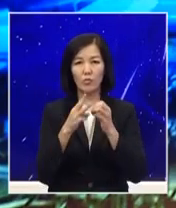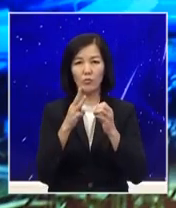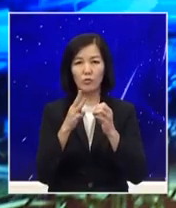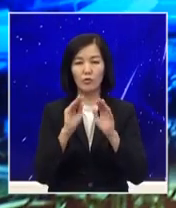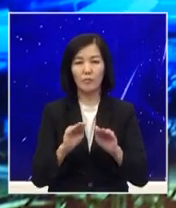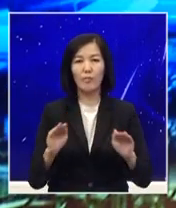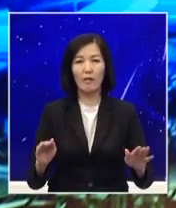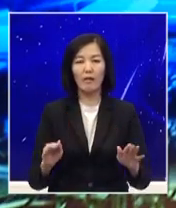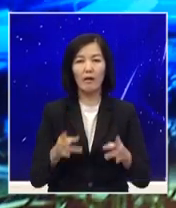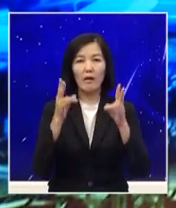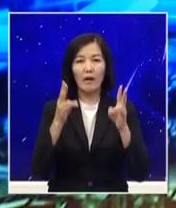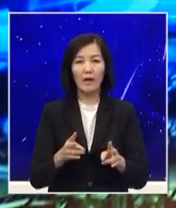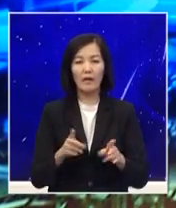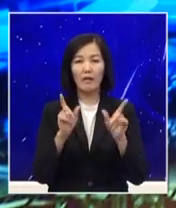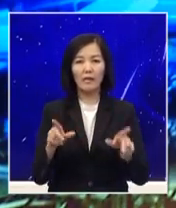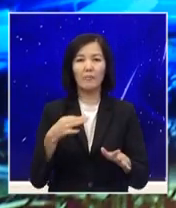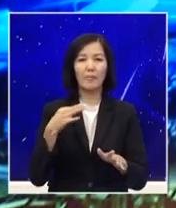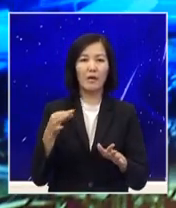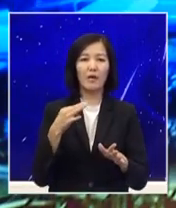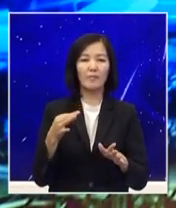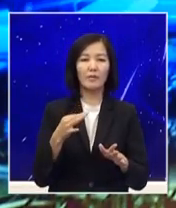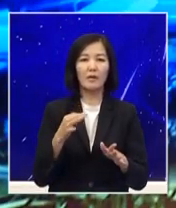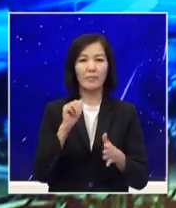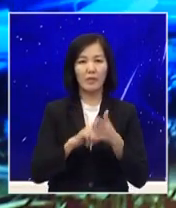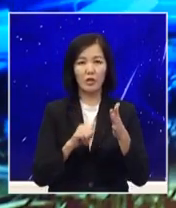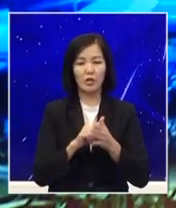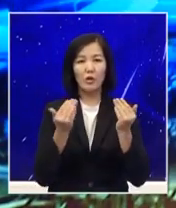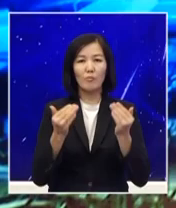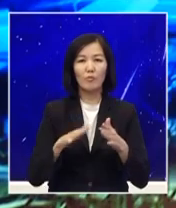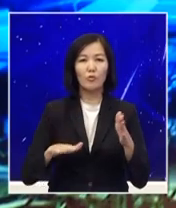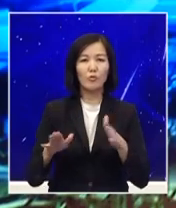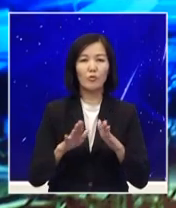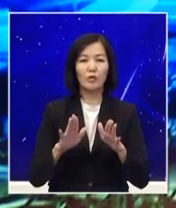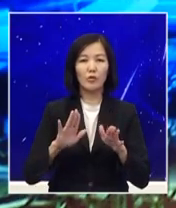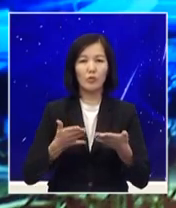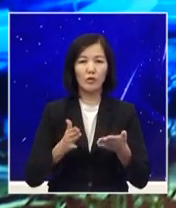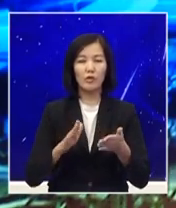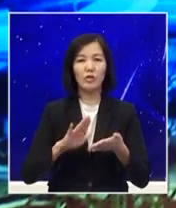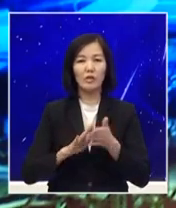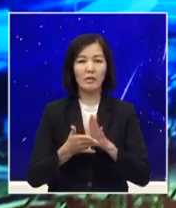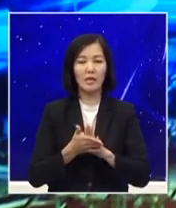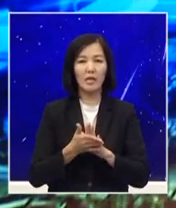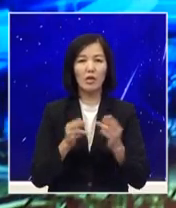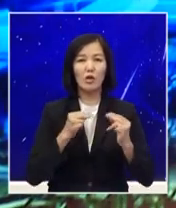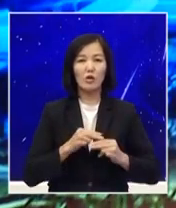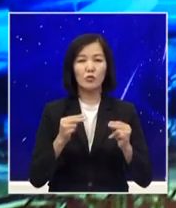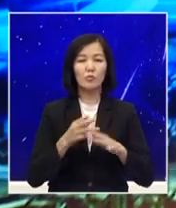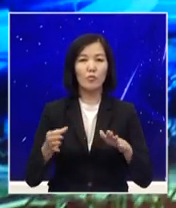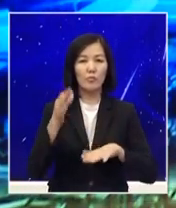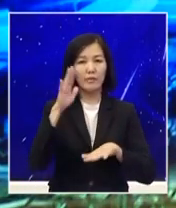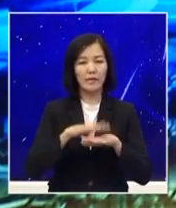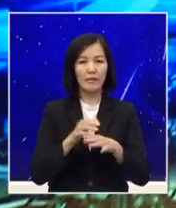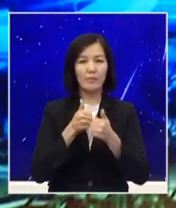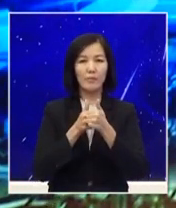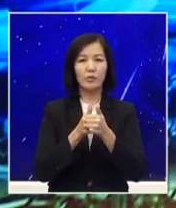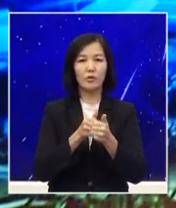Қайғылы жағдайларға азаматтардың бейқамдығы себеп дейді мамандар. Бүгін өңірдегі төтенше жағдай жұмысын облыс әкімінің бірінші орынбасары